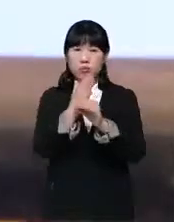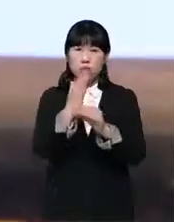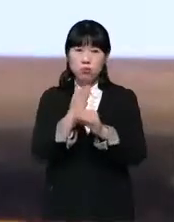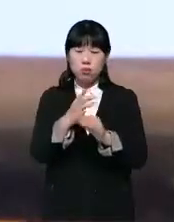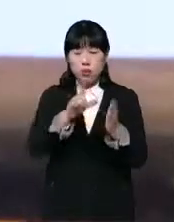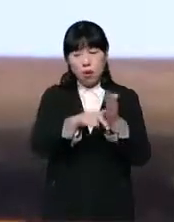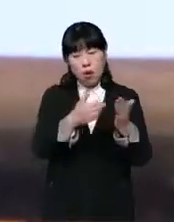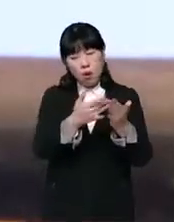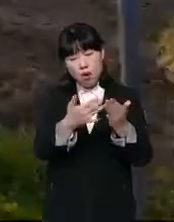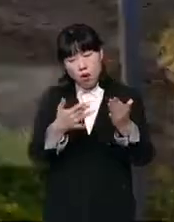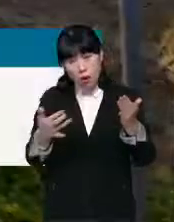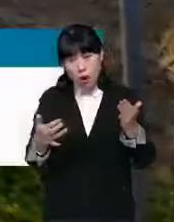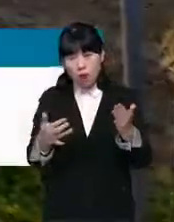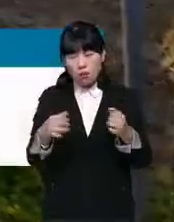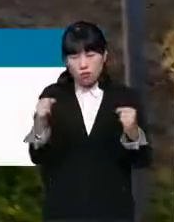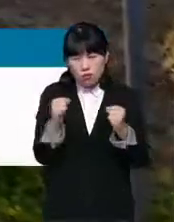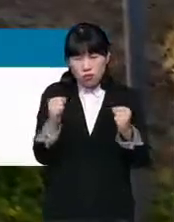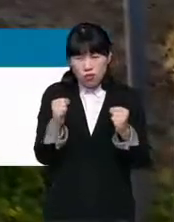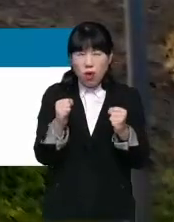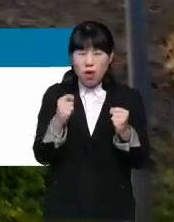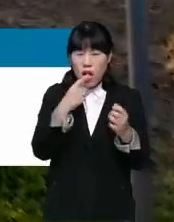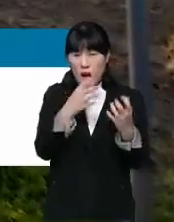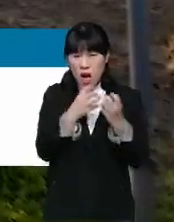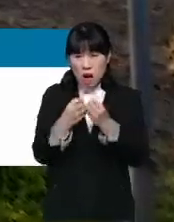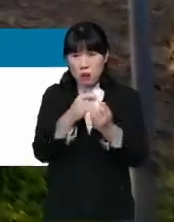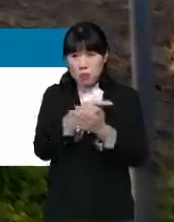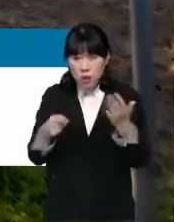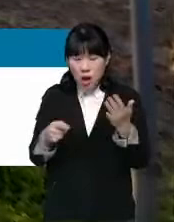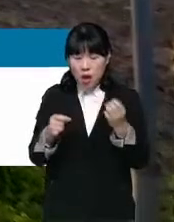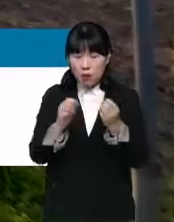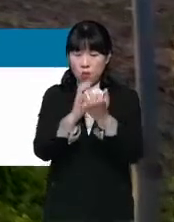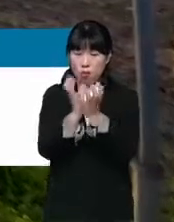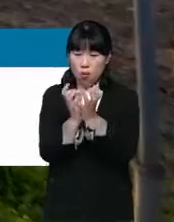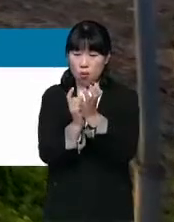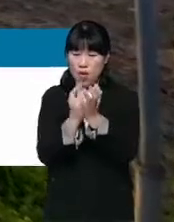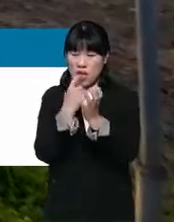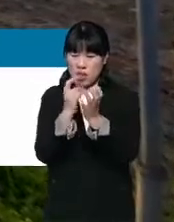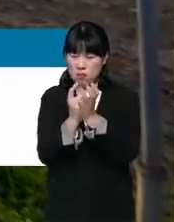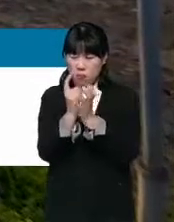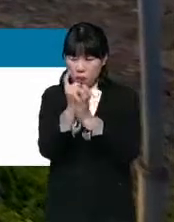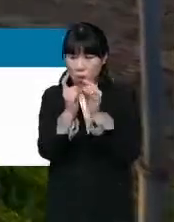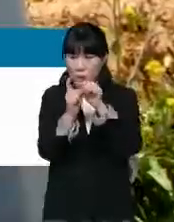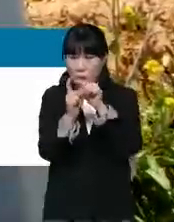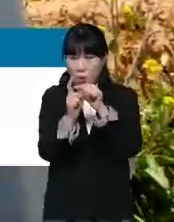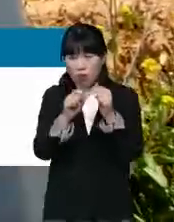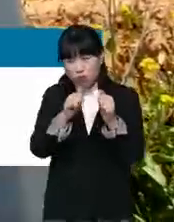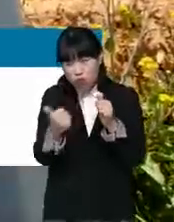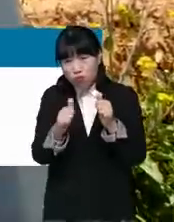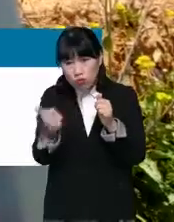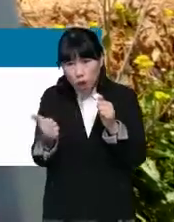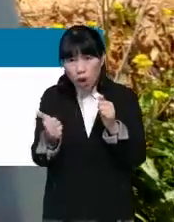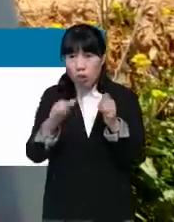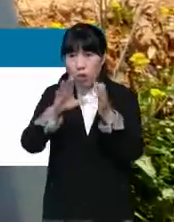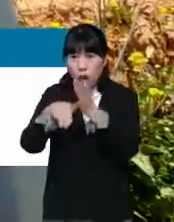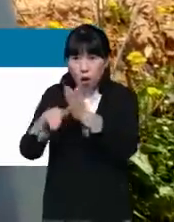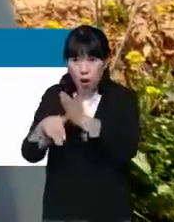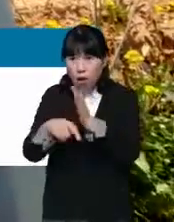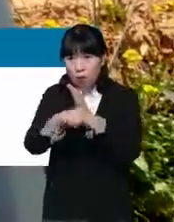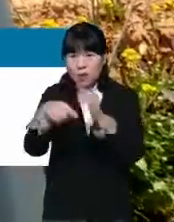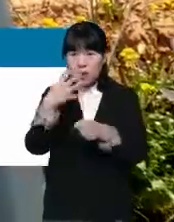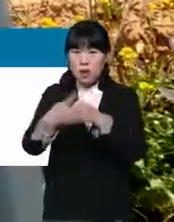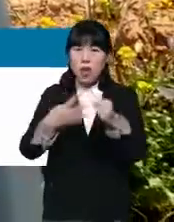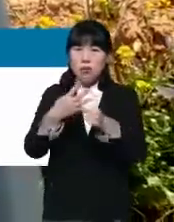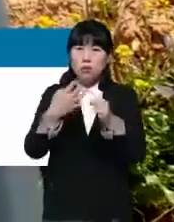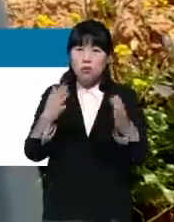갈수록 냉에 피가 심해서 암 소리 죽는경우가 지금 한 4년 사이에 그